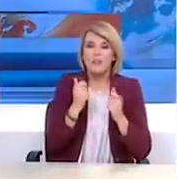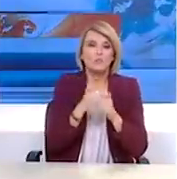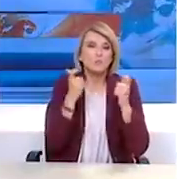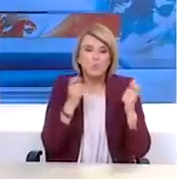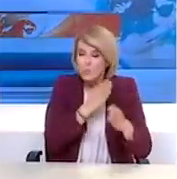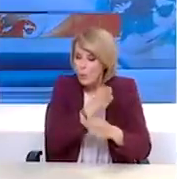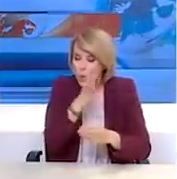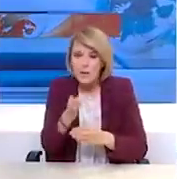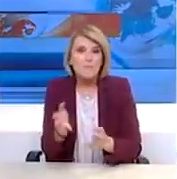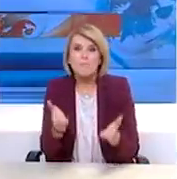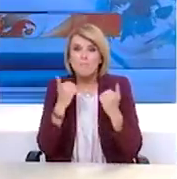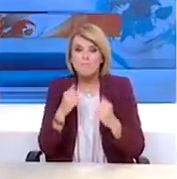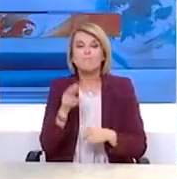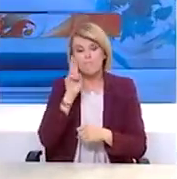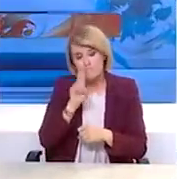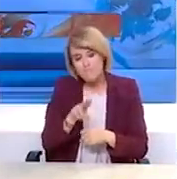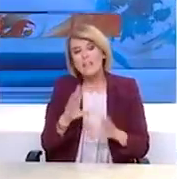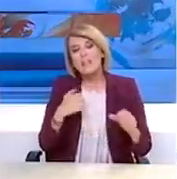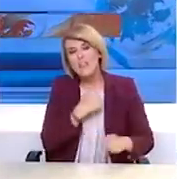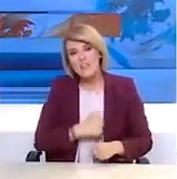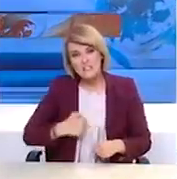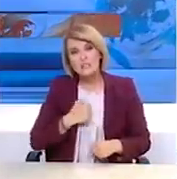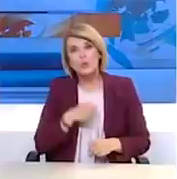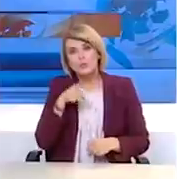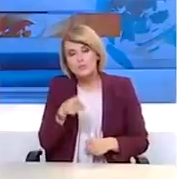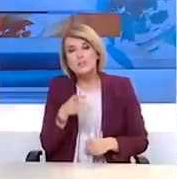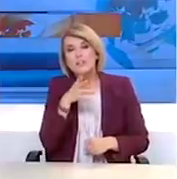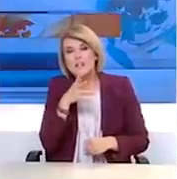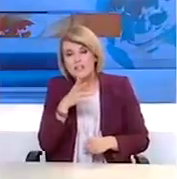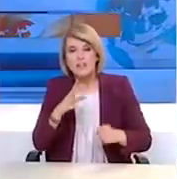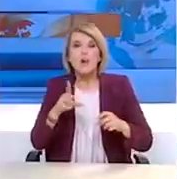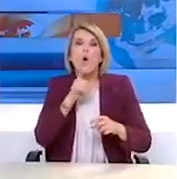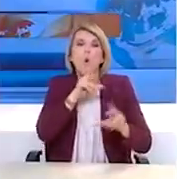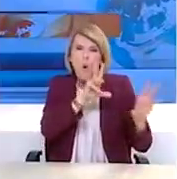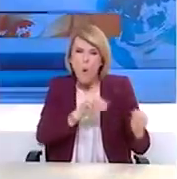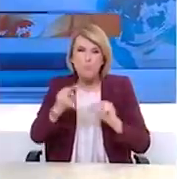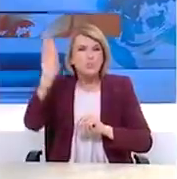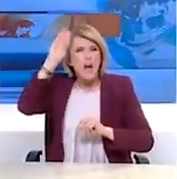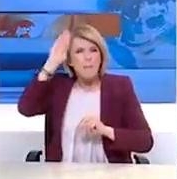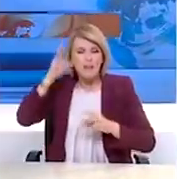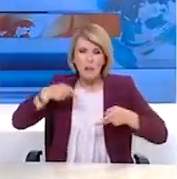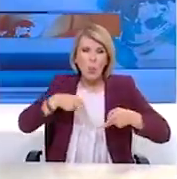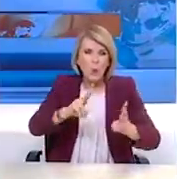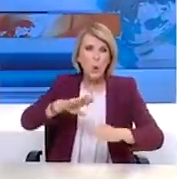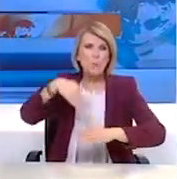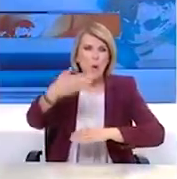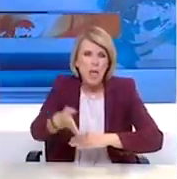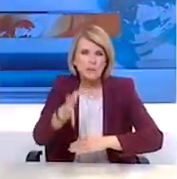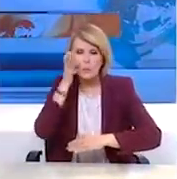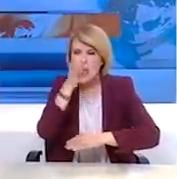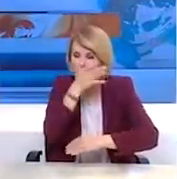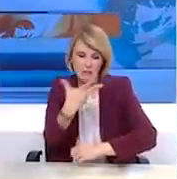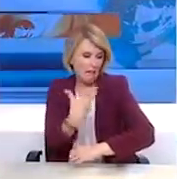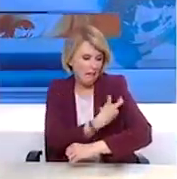προσέλευση στις υπηρεσίες δημόσιας υγείας, παρατηρούνται φαινόμενα τύπου Brooklyn, τύπου Queens, τύπου περιοχών στον κόσμο, δεν είναι μόνο στην